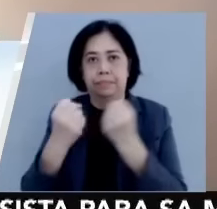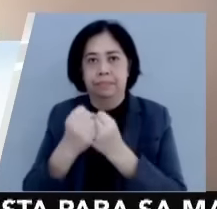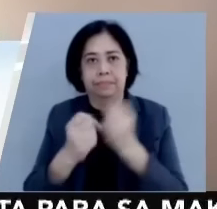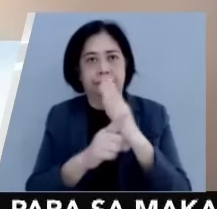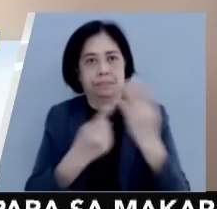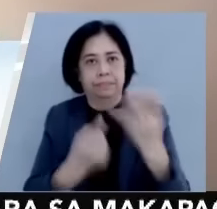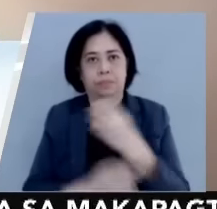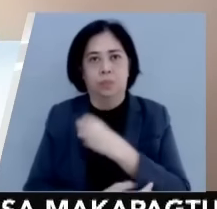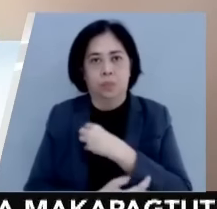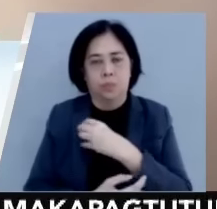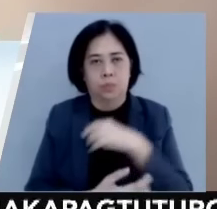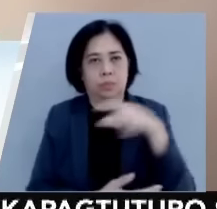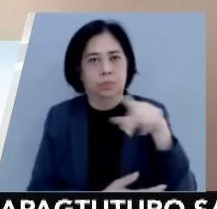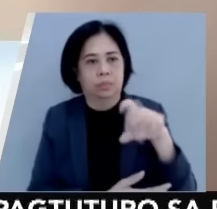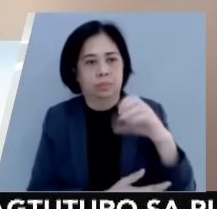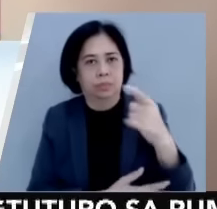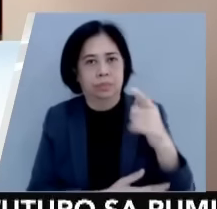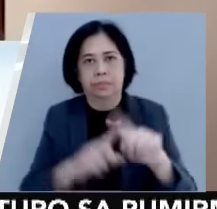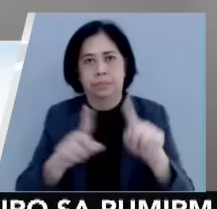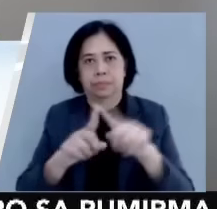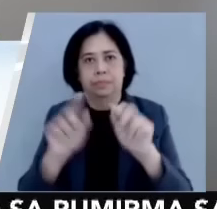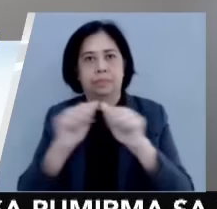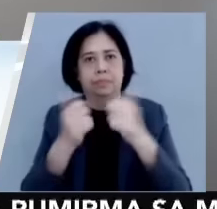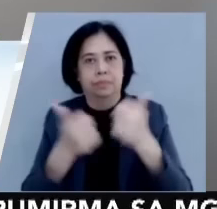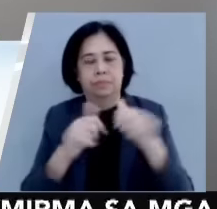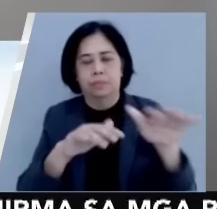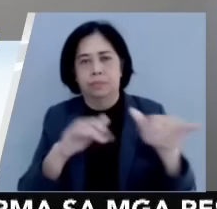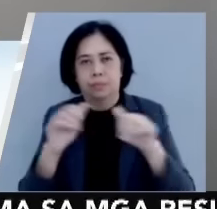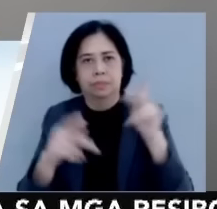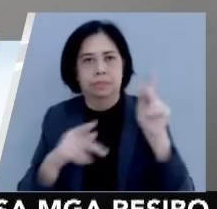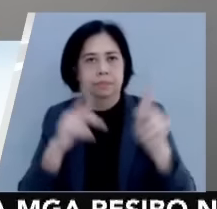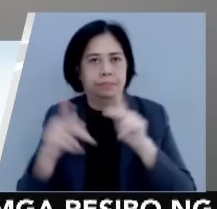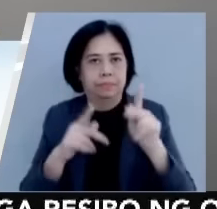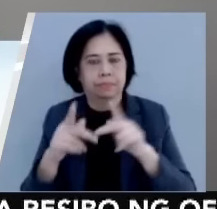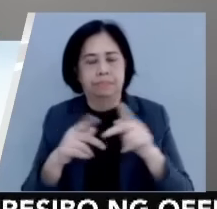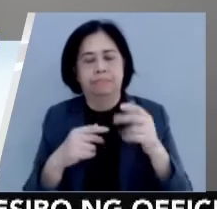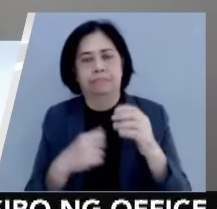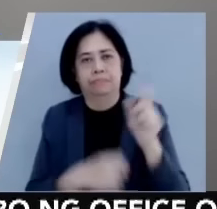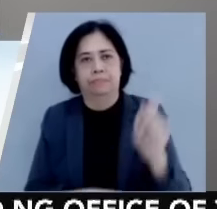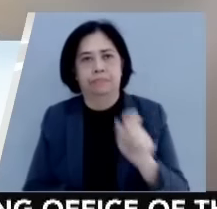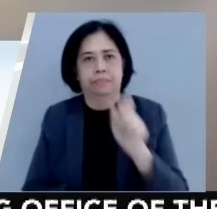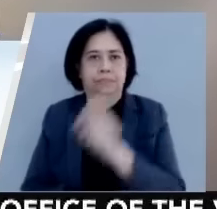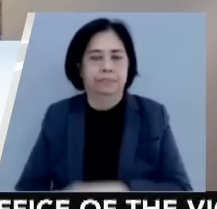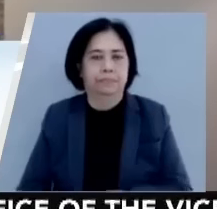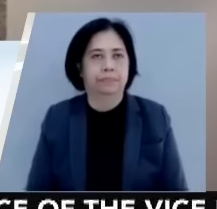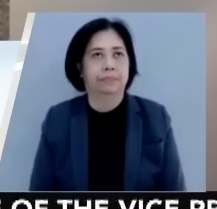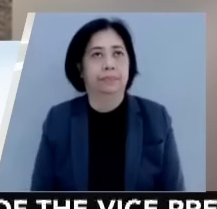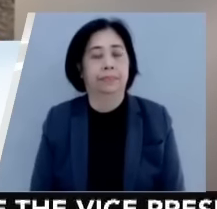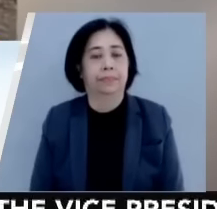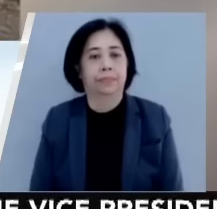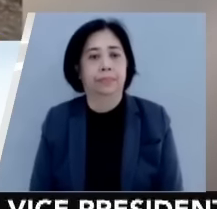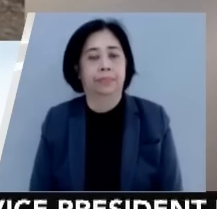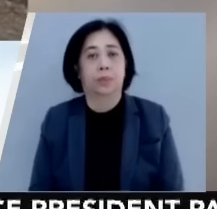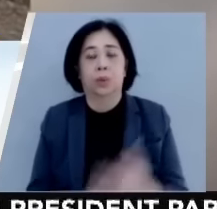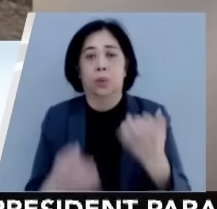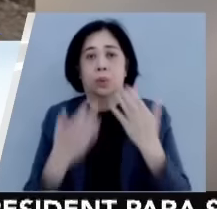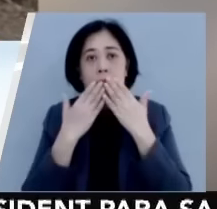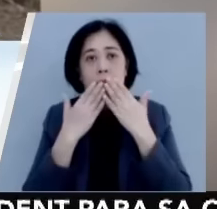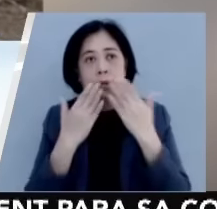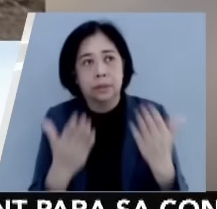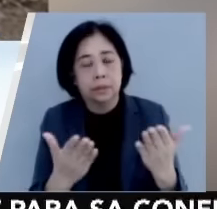Guard at iba pang ahensya para mailikas ng lampas 70,000 mga individual. I would like to thank